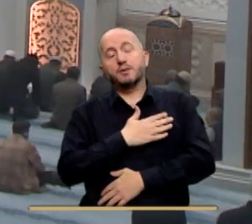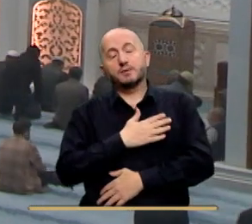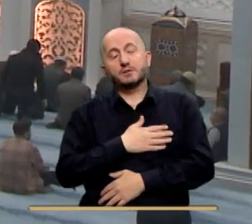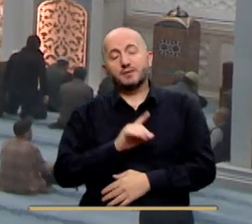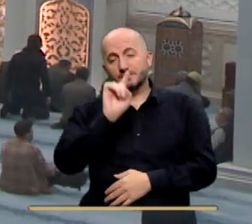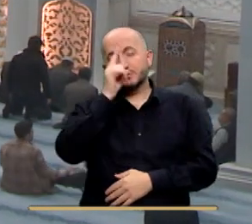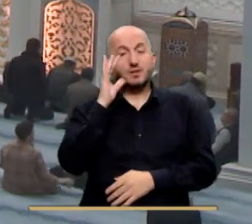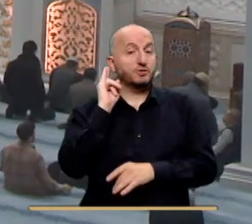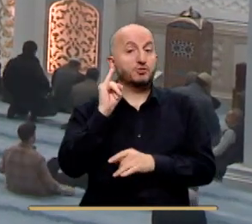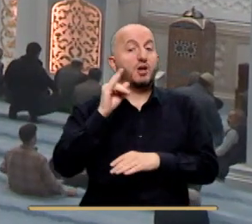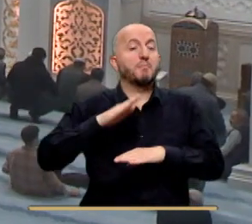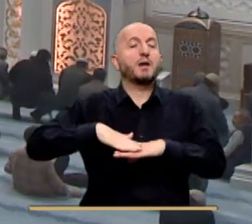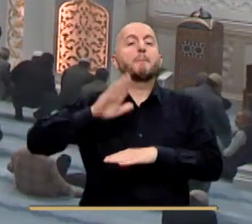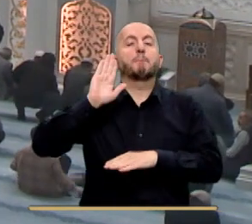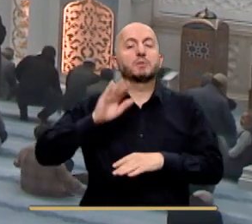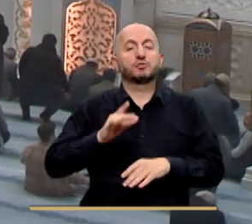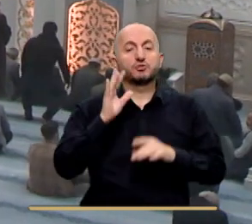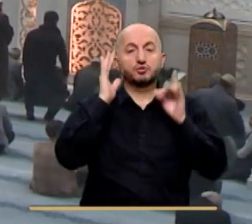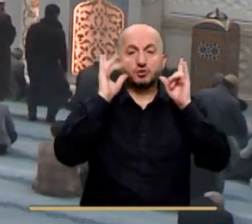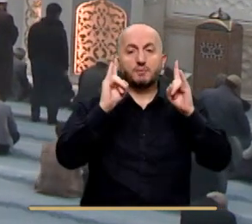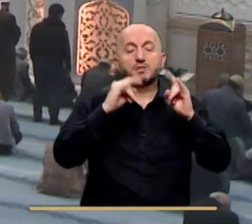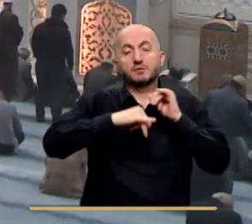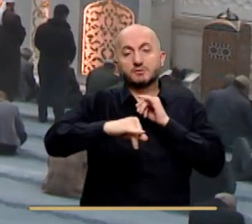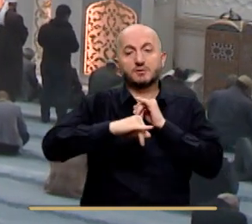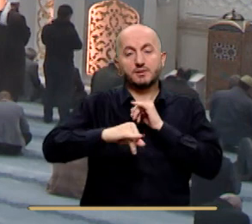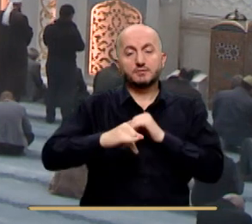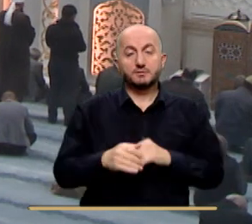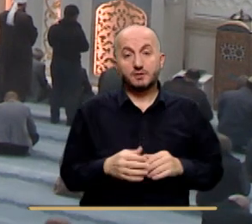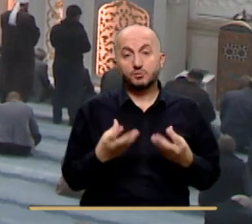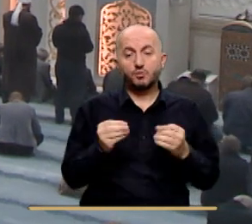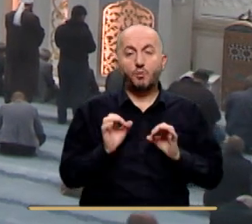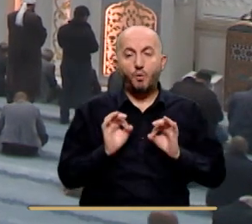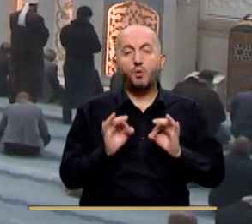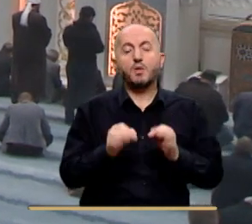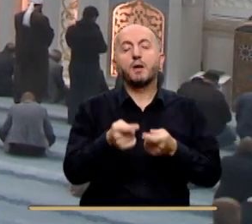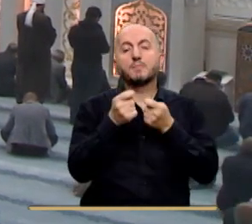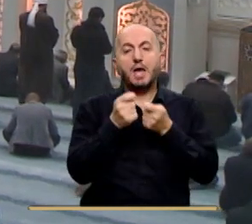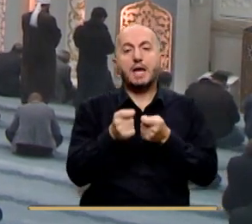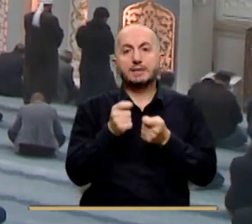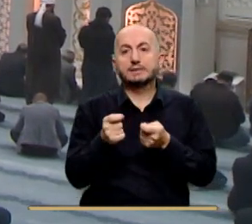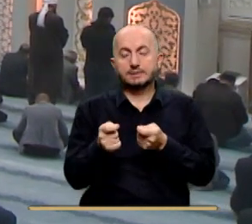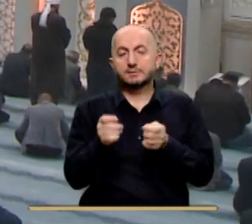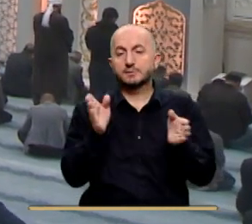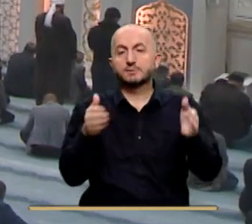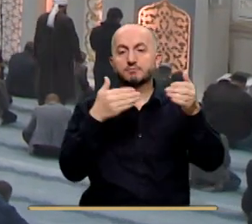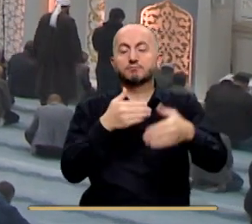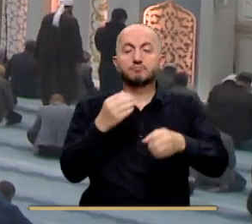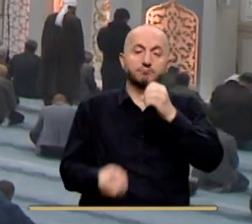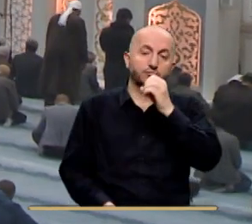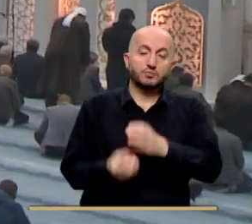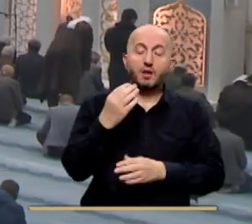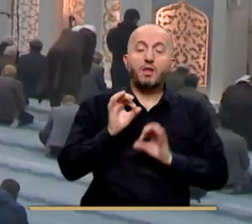cami yapmadı. Caminin yanında çok önemli bir eğitim müessesesini kurarak